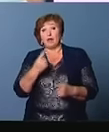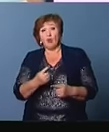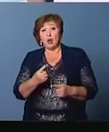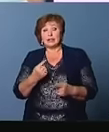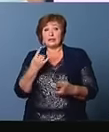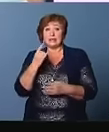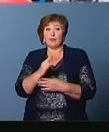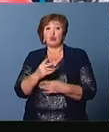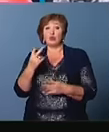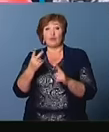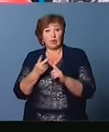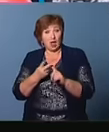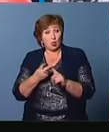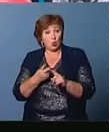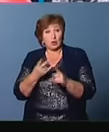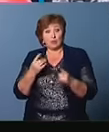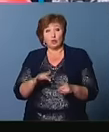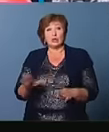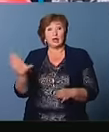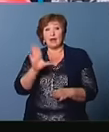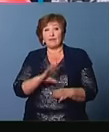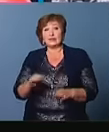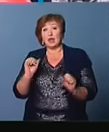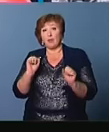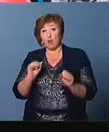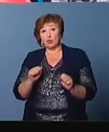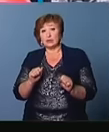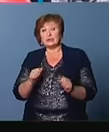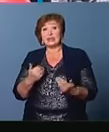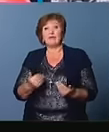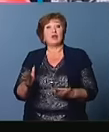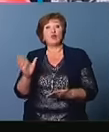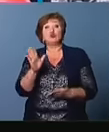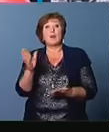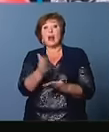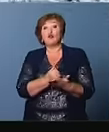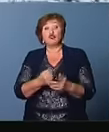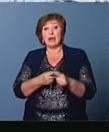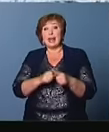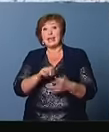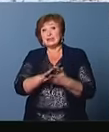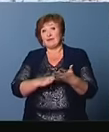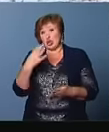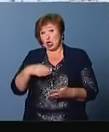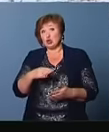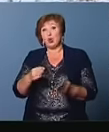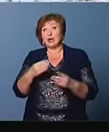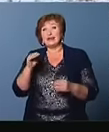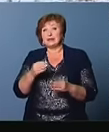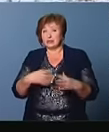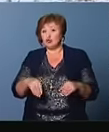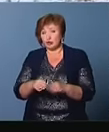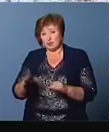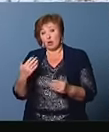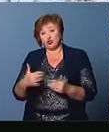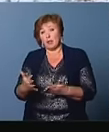единовременную выплату уже нет. Всего в Удмуртии более 40 тысяч семей могут рассчитывать на единовременную выплату. 15 тысяч из них этим